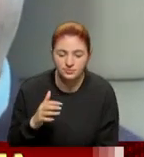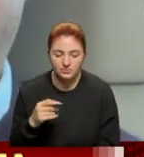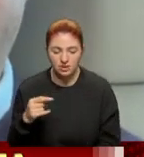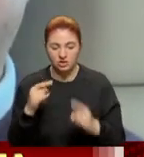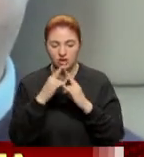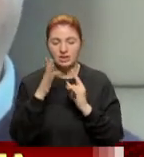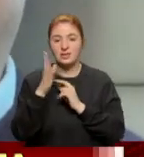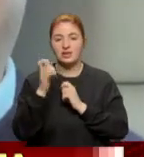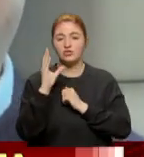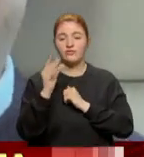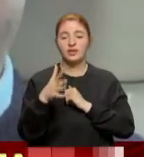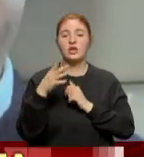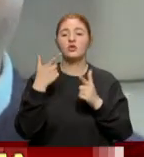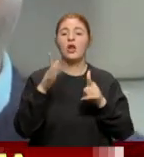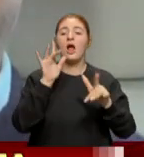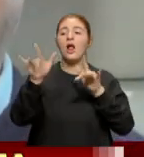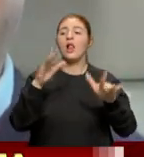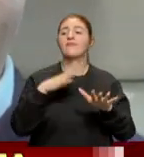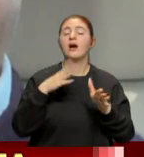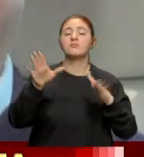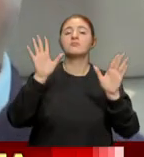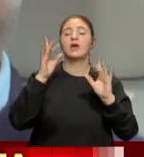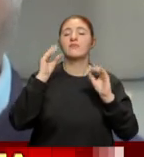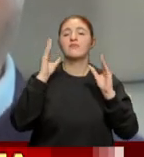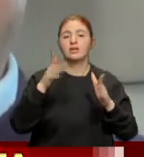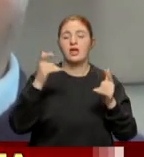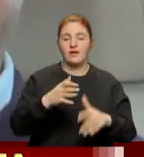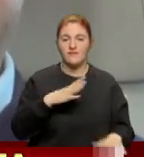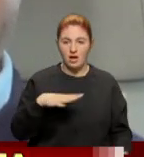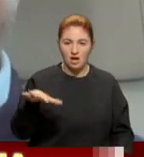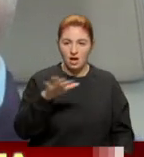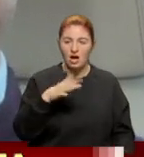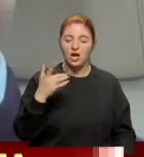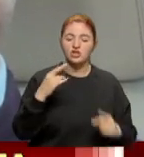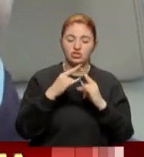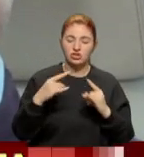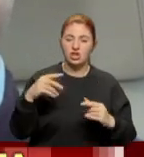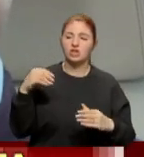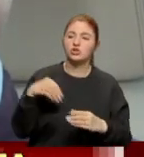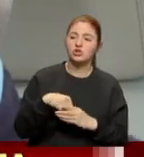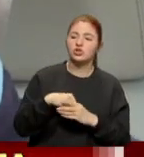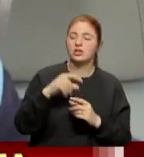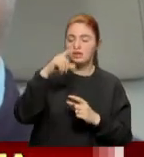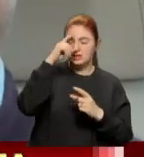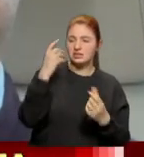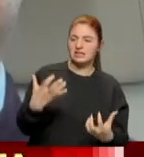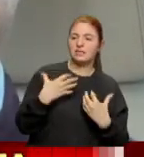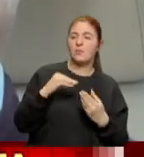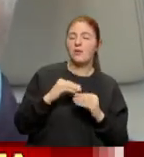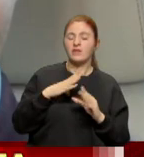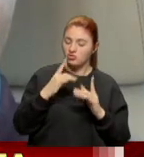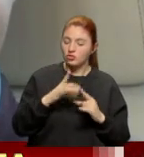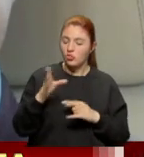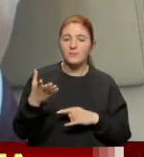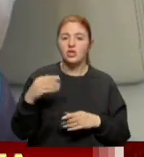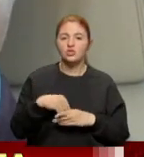çok. Köyler var, hala ulaşılamayan, gidilmeyen köyler var. Çadırların içerisinde ısınma sorunu var. Evet, çadır gidiyor